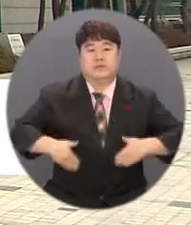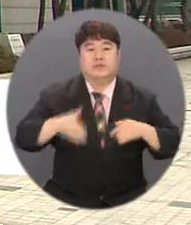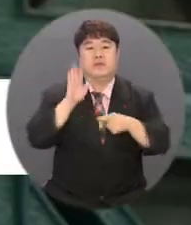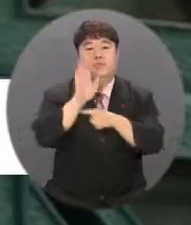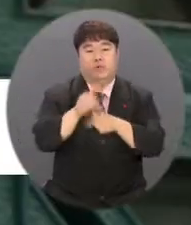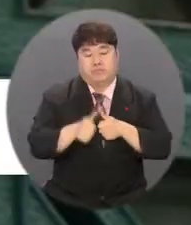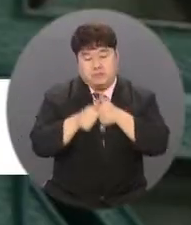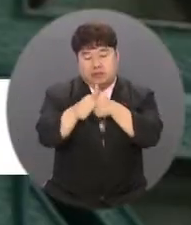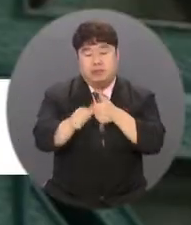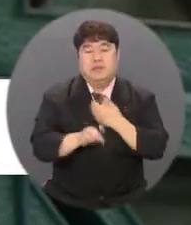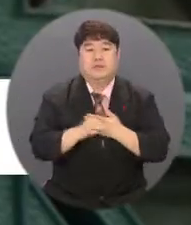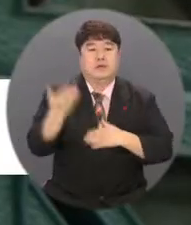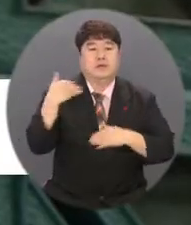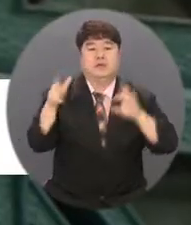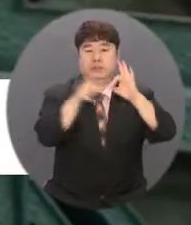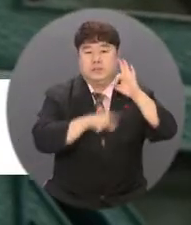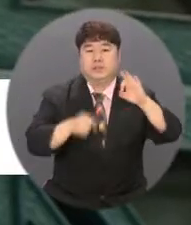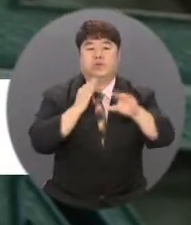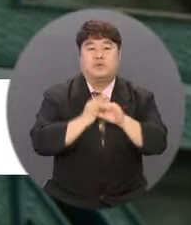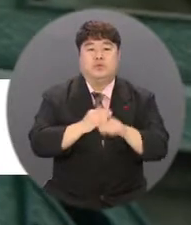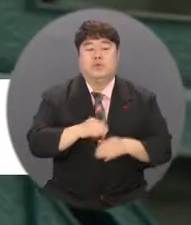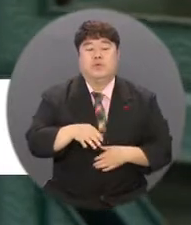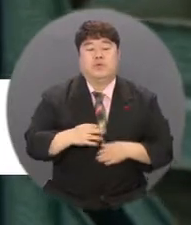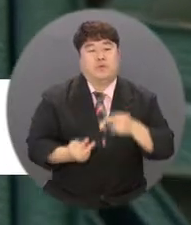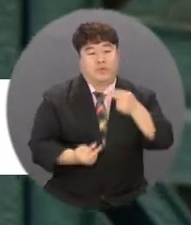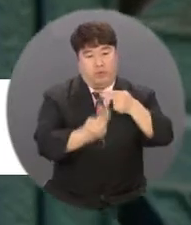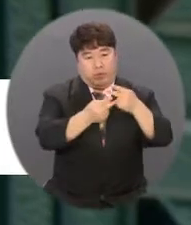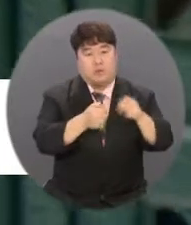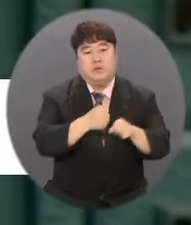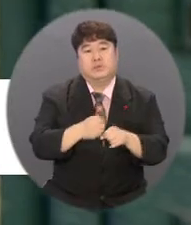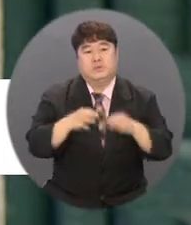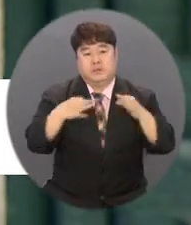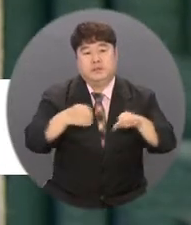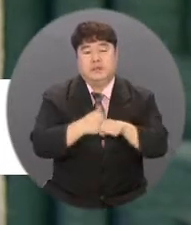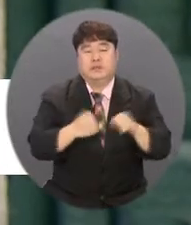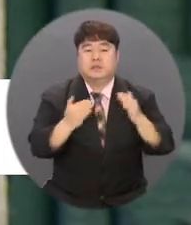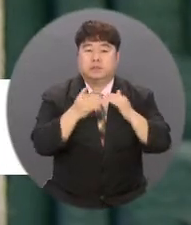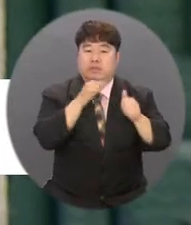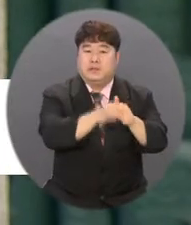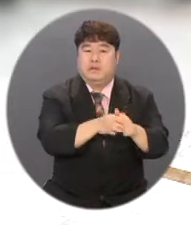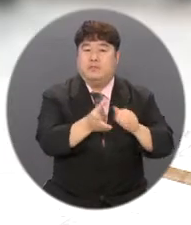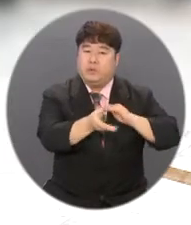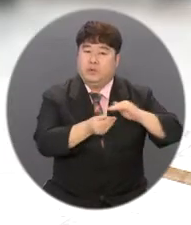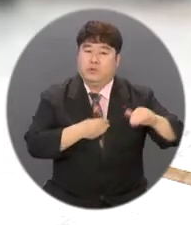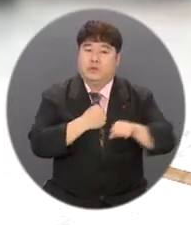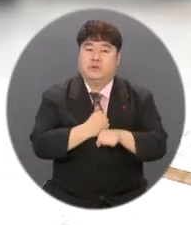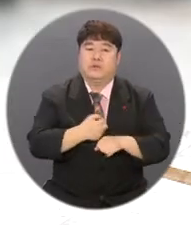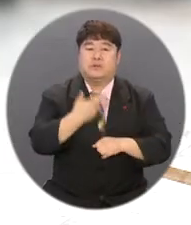본부에 따르면 지난 10월 중 예금은행의 주택담보대출은